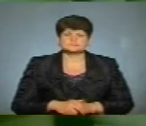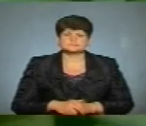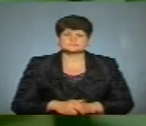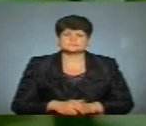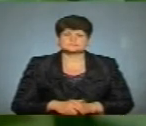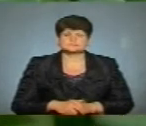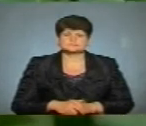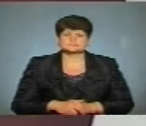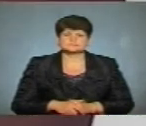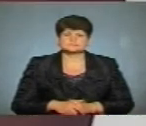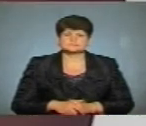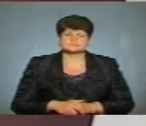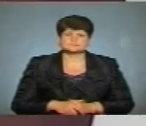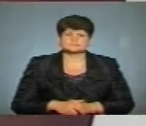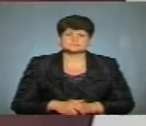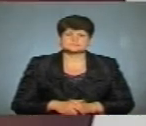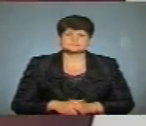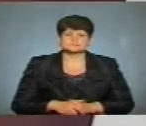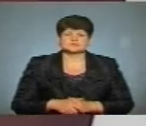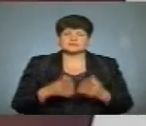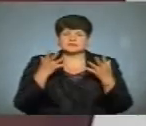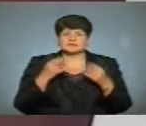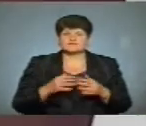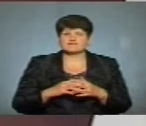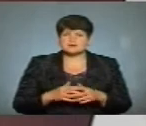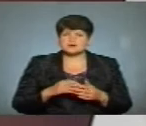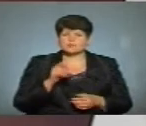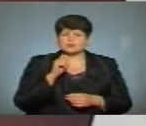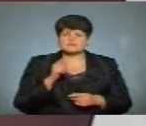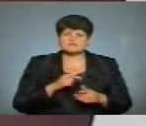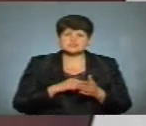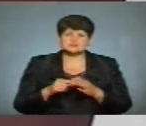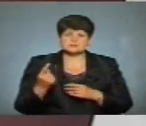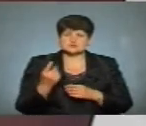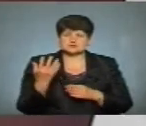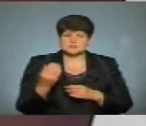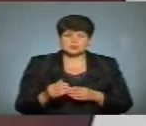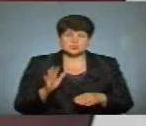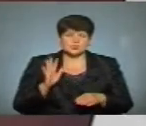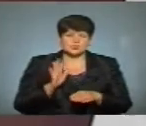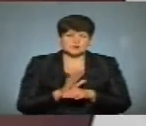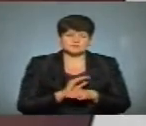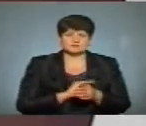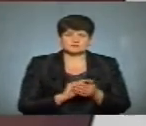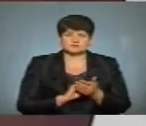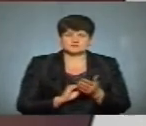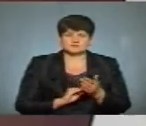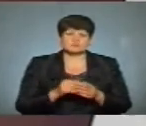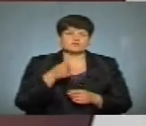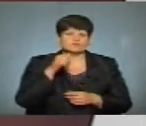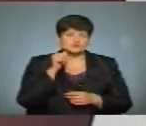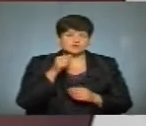Суспільному. Тернопільщина. День фермера в Україні відзначають вперше. Указ про це президент Володимир Зеленський підписав